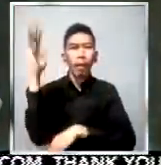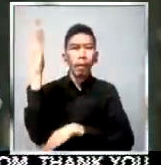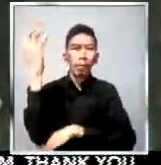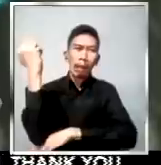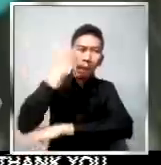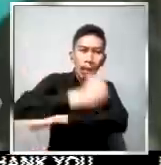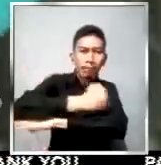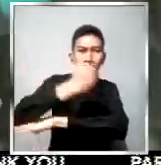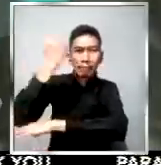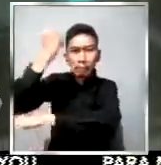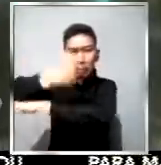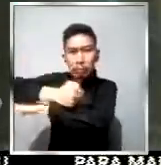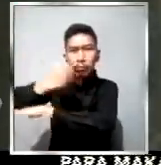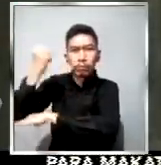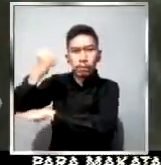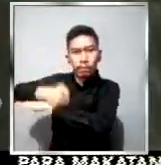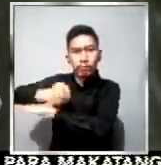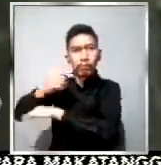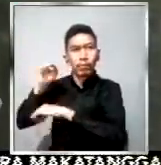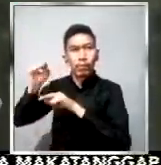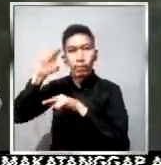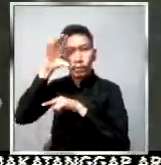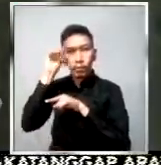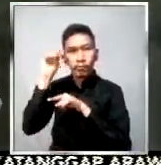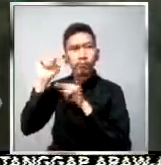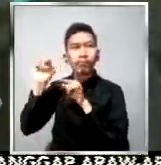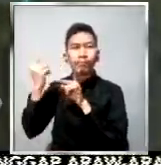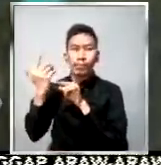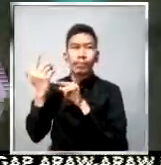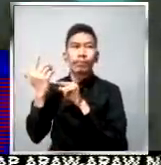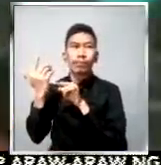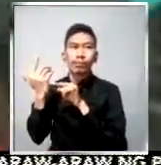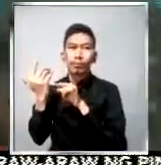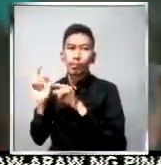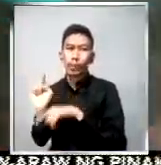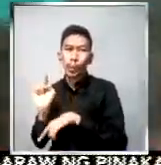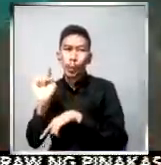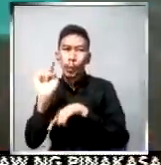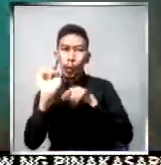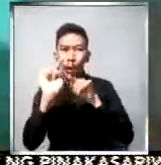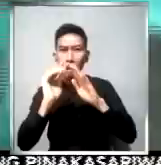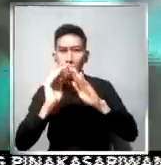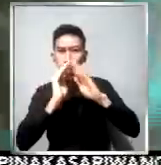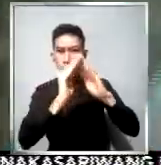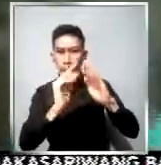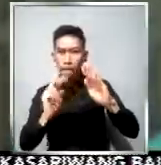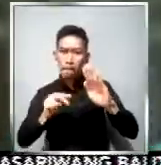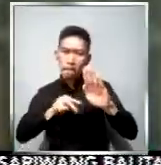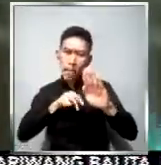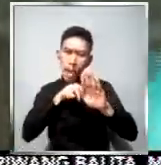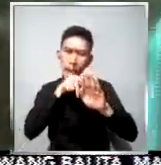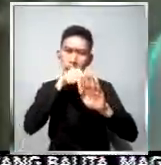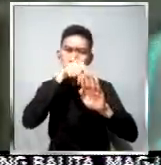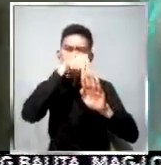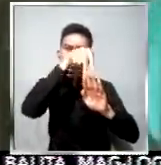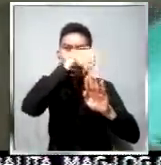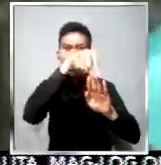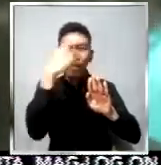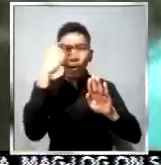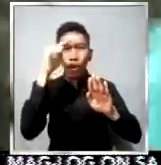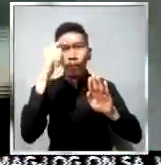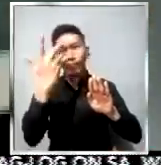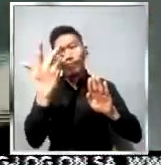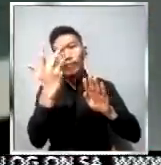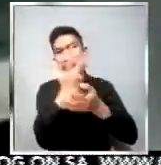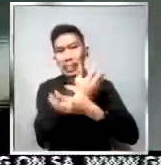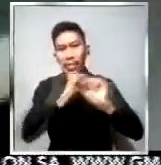Ang lalaking ito, napilitang pumunta sa bubungan nila sa kasagsagan ng bagyo para lagyan ng pabigat ang mga yero na tinatangay na ng malakas na